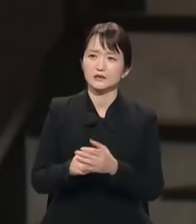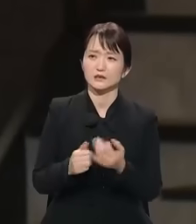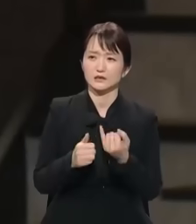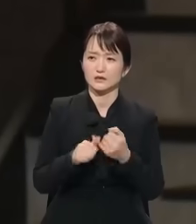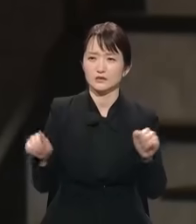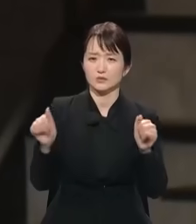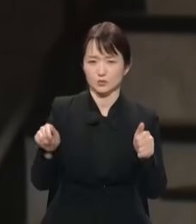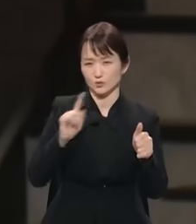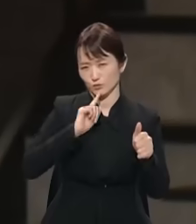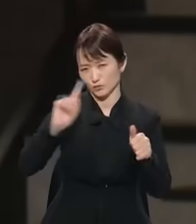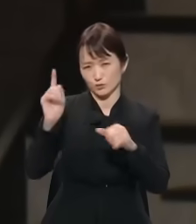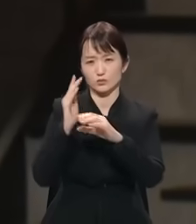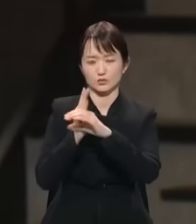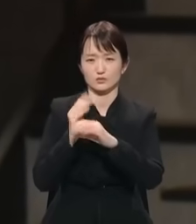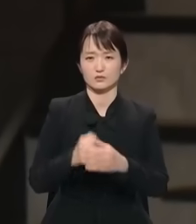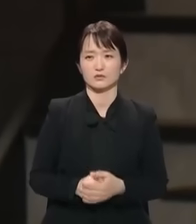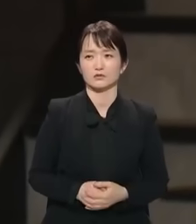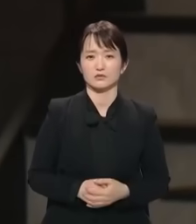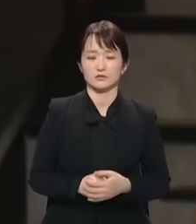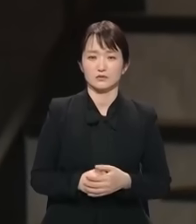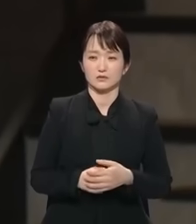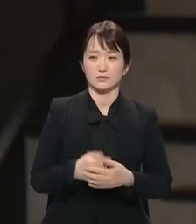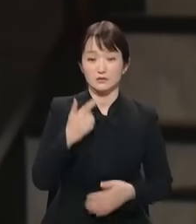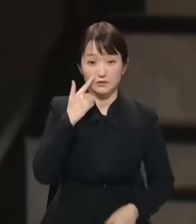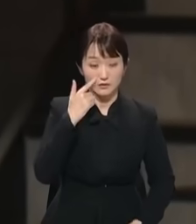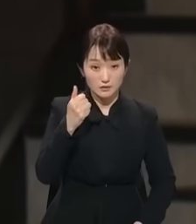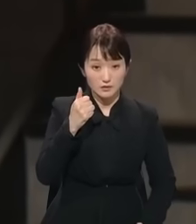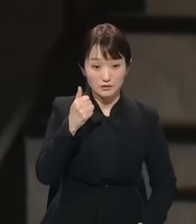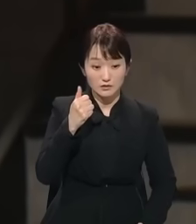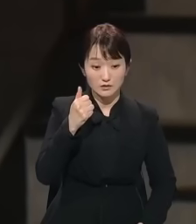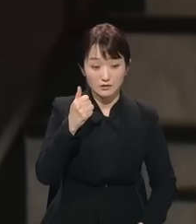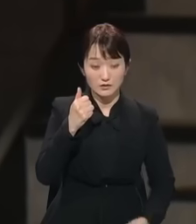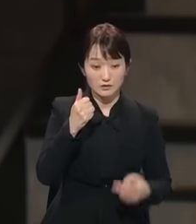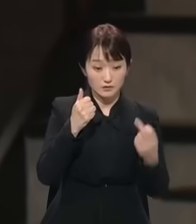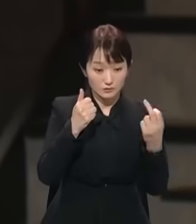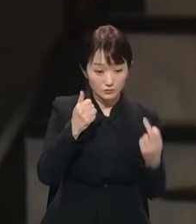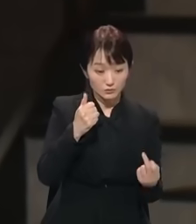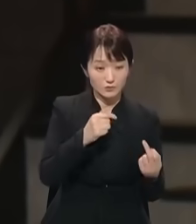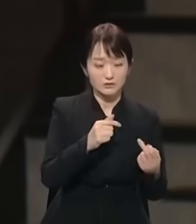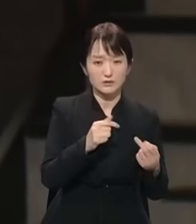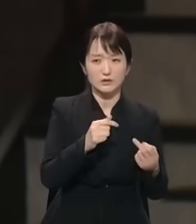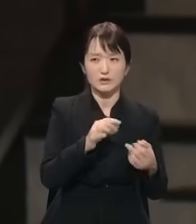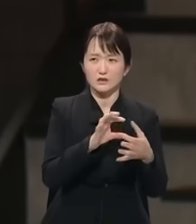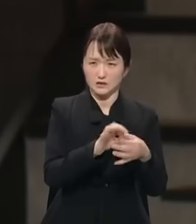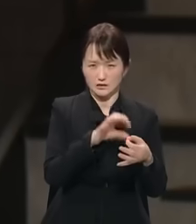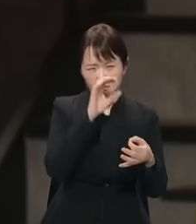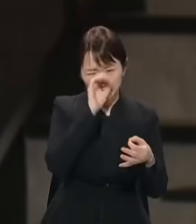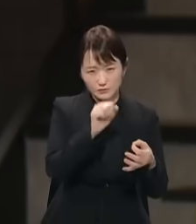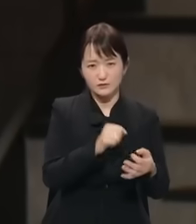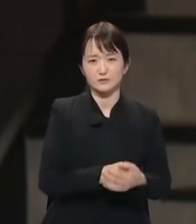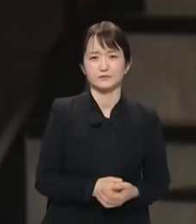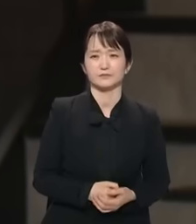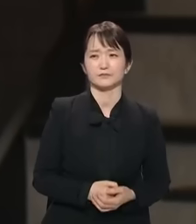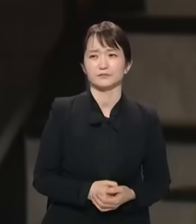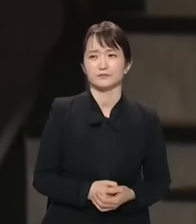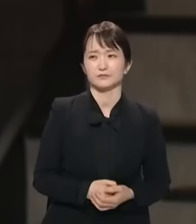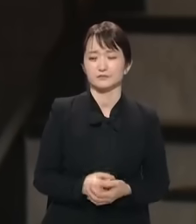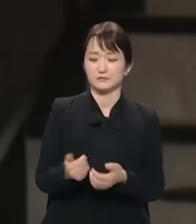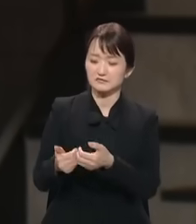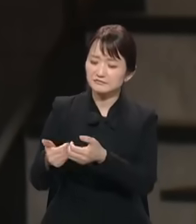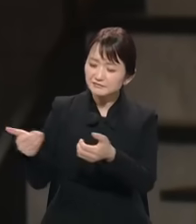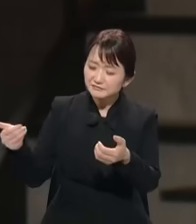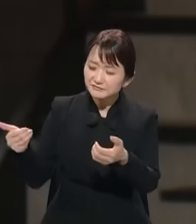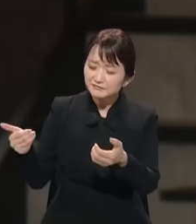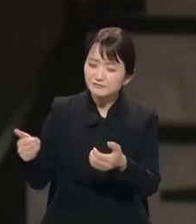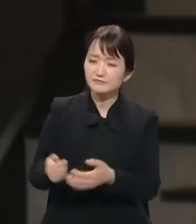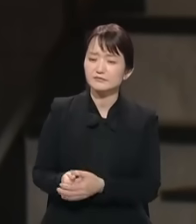중이라고 합니다. 근데 이 아버지는 이 가해자인 동생하고 상당히 사이가 좋으시대요. 그래서 어차피 헤어지면